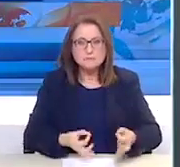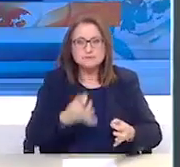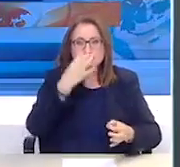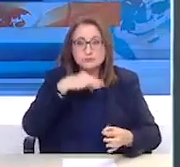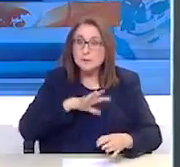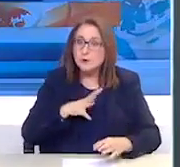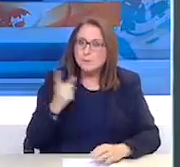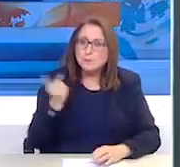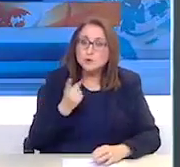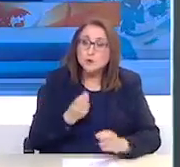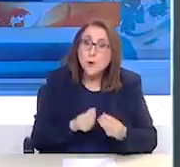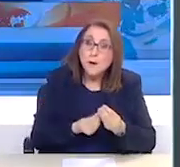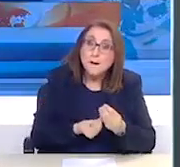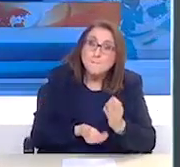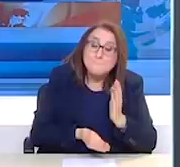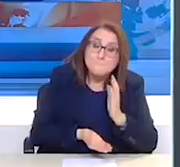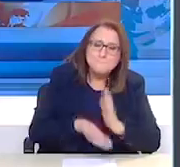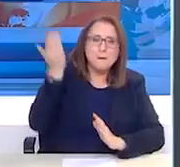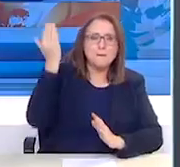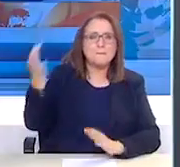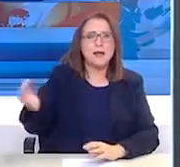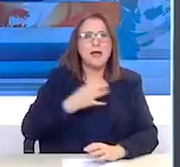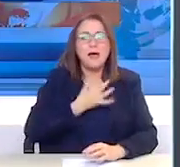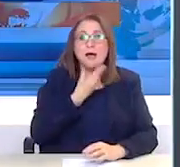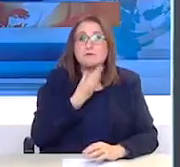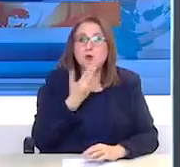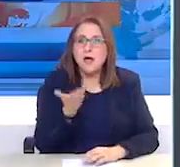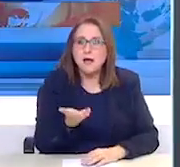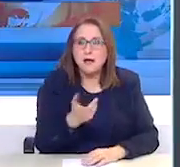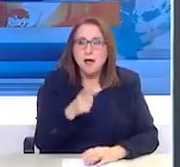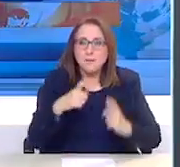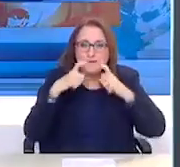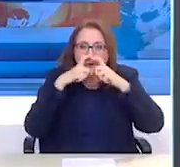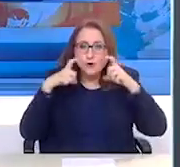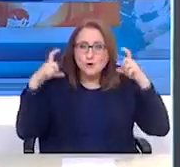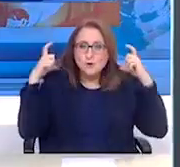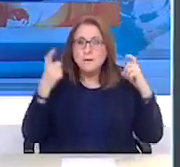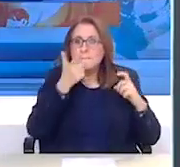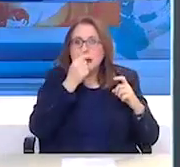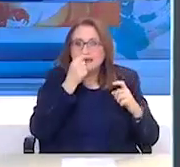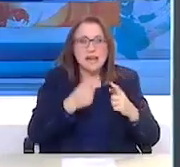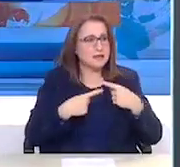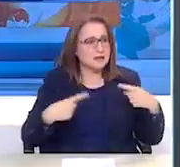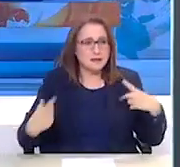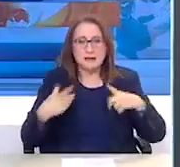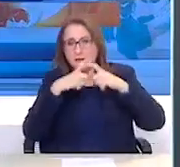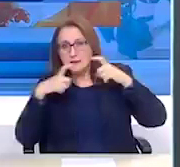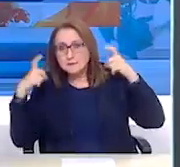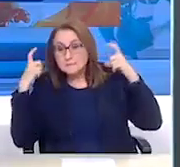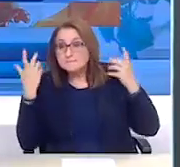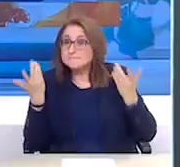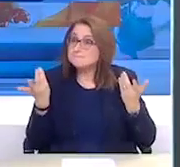μόλυνσης. Άρα, κάποιες από αυτές τις αυτοσχέδιες μάσκες μπορεί, ενώ προστατεύουν